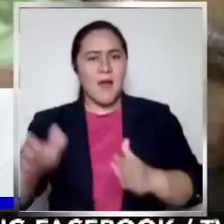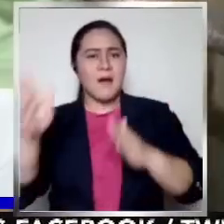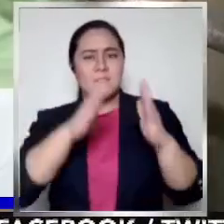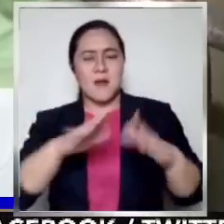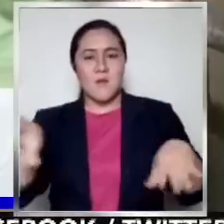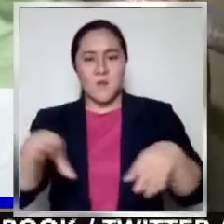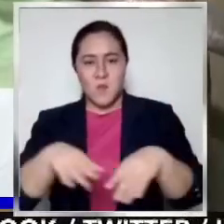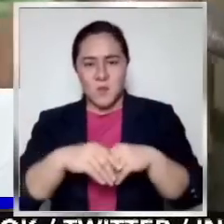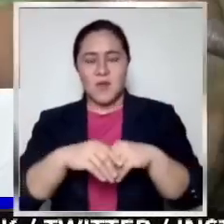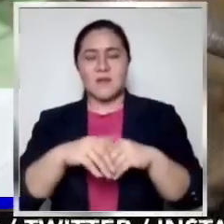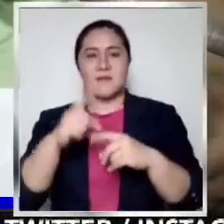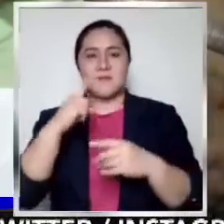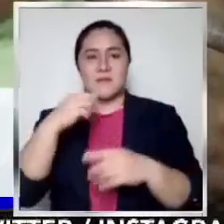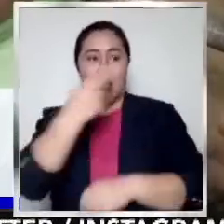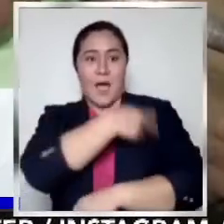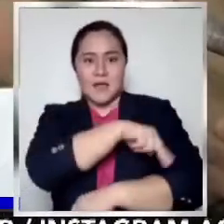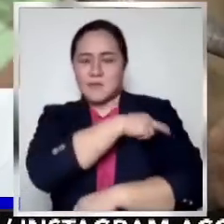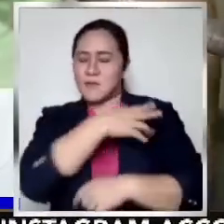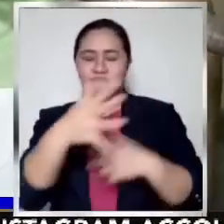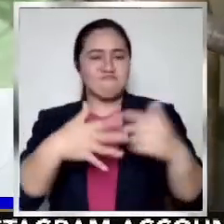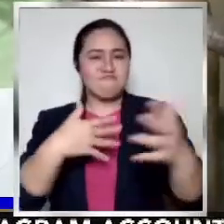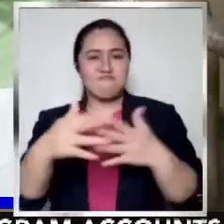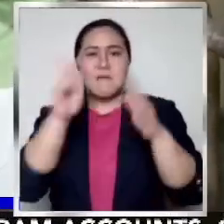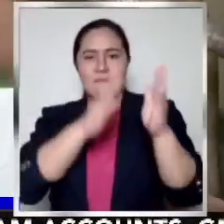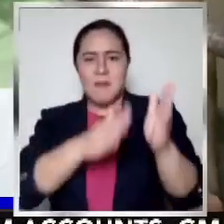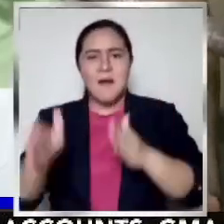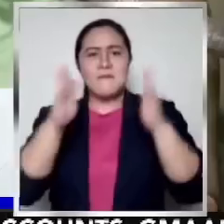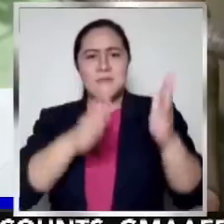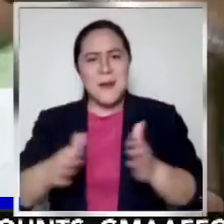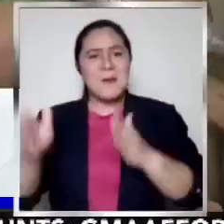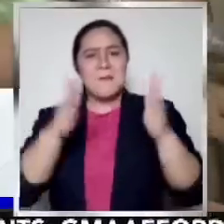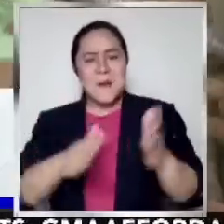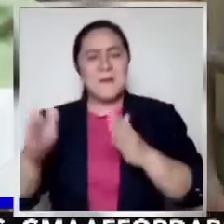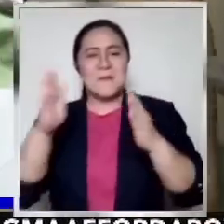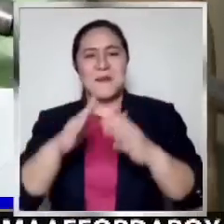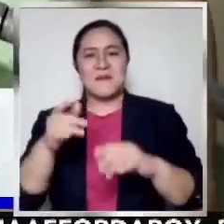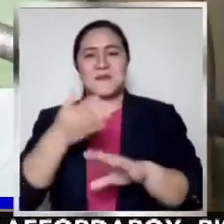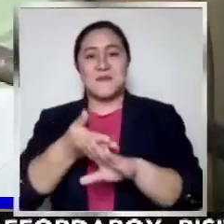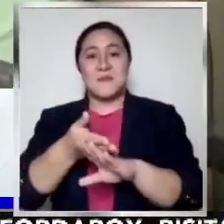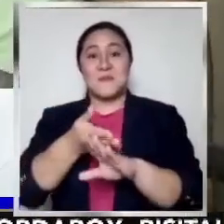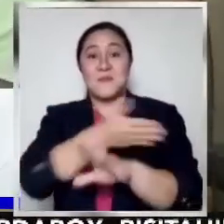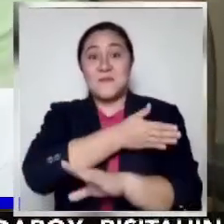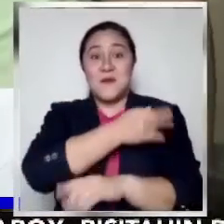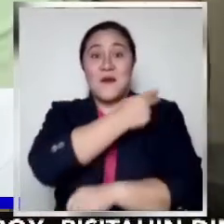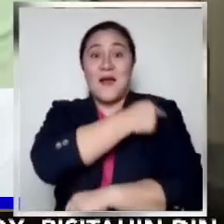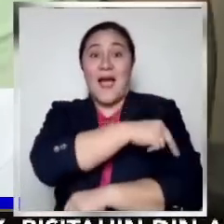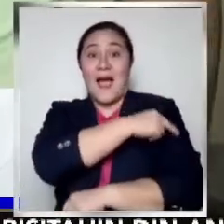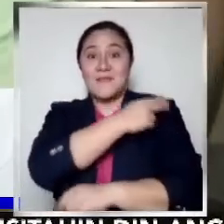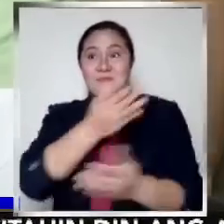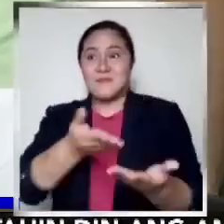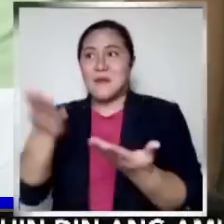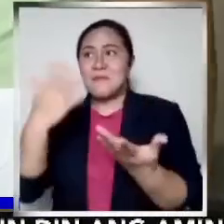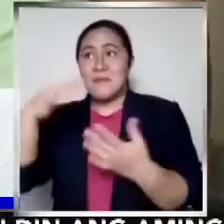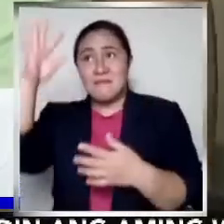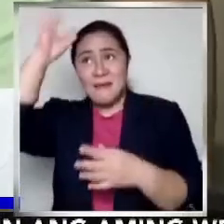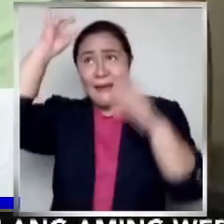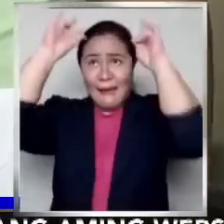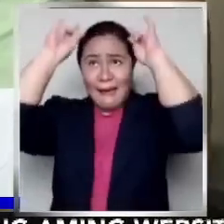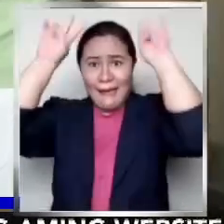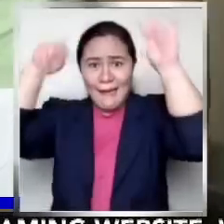pinaplan na po namin na dapat nga po before pumasok ng hospital. Mag-apakasal na. Sabi ko, kalbo na ako paglabas natin sa hospital. Hindi na ako